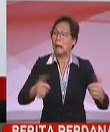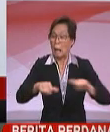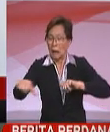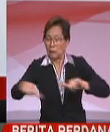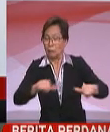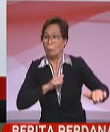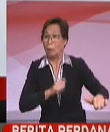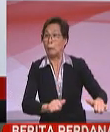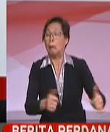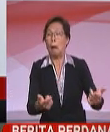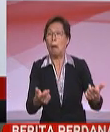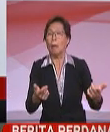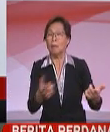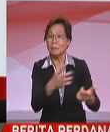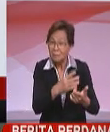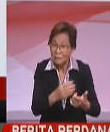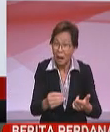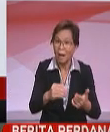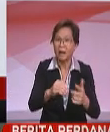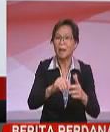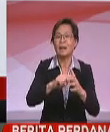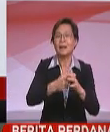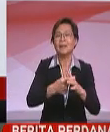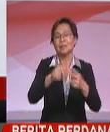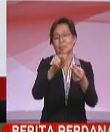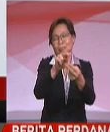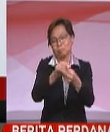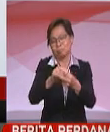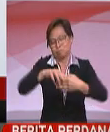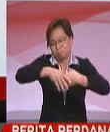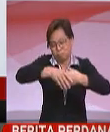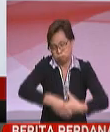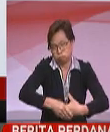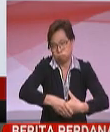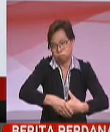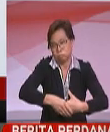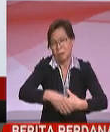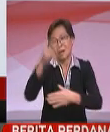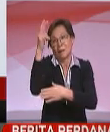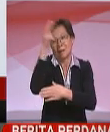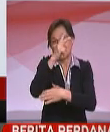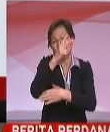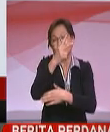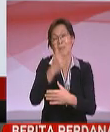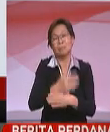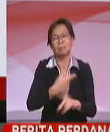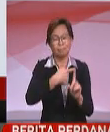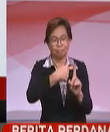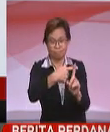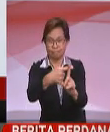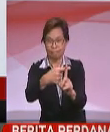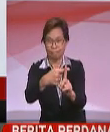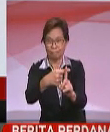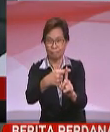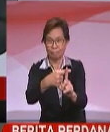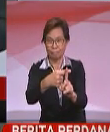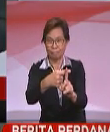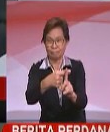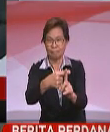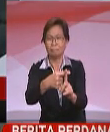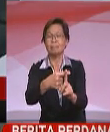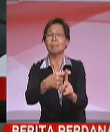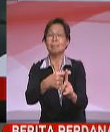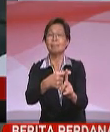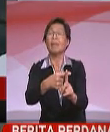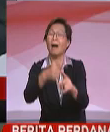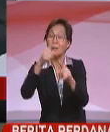aktiviti keagamaan dan pelaksanaan pernikahan. Langkah pentas kerajaan memberi kesan positif kepada penularan wabak,